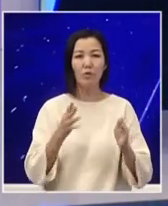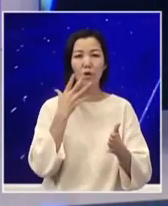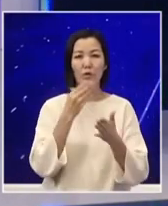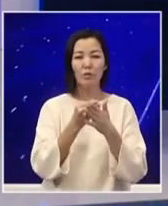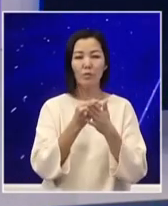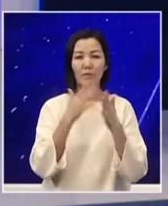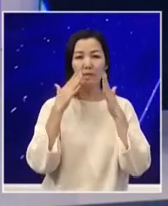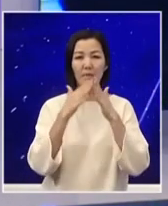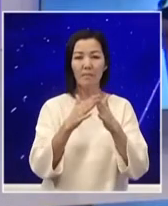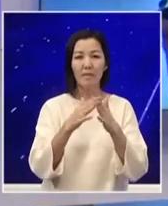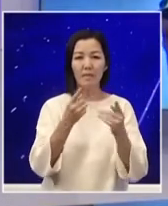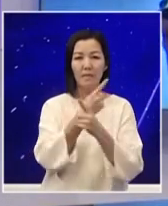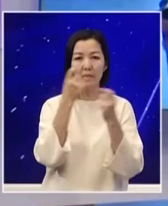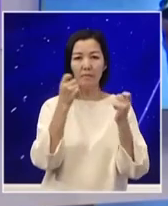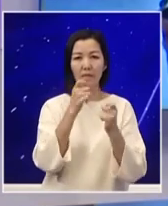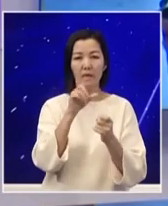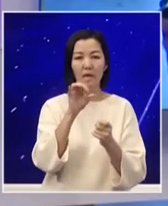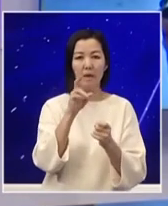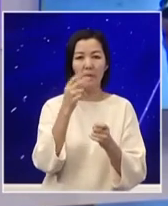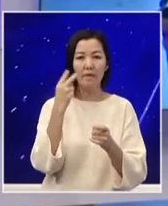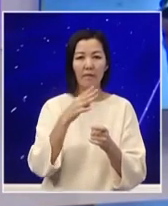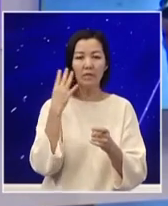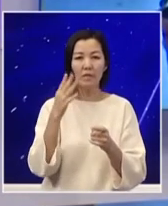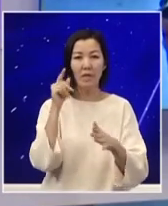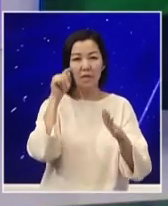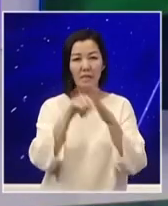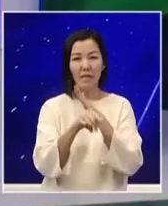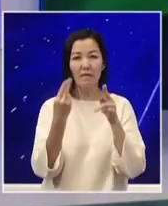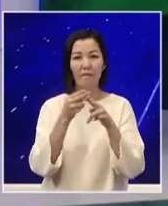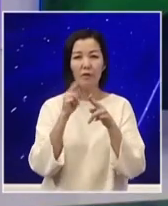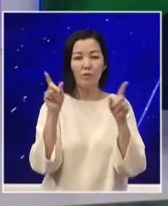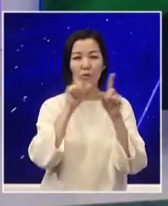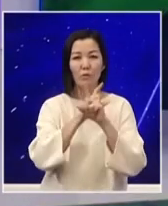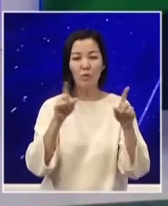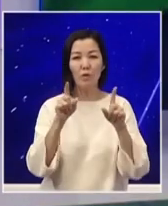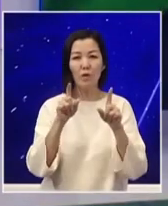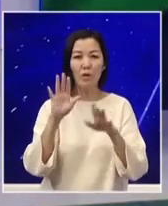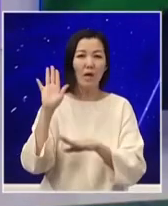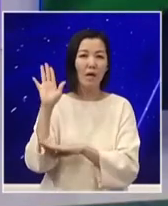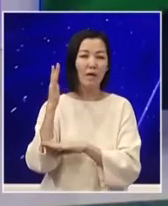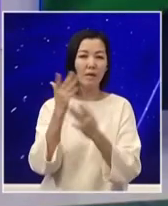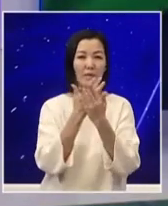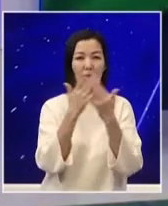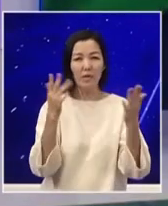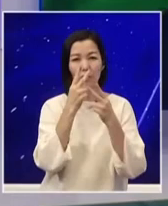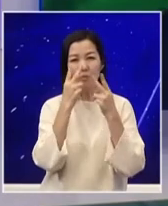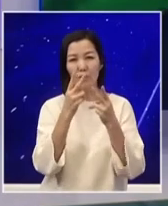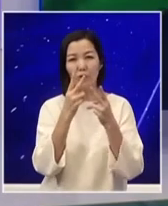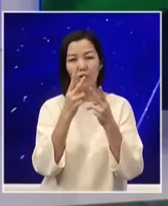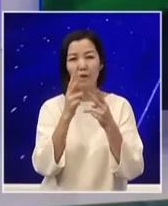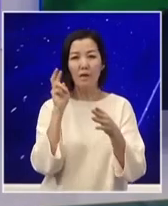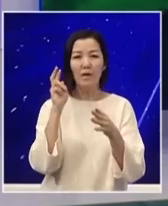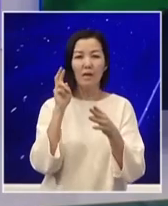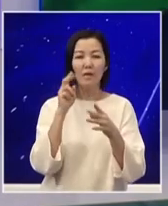собственной теплице, сообщает корреспондент Хабар-24. Зайдя в эту школьную оранжерею, может показаться, что вы попали